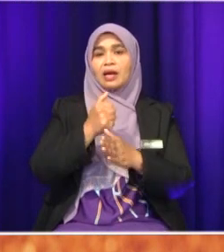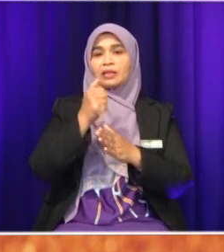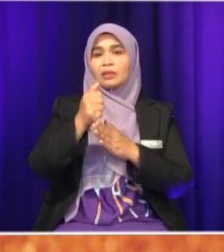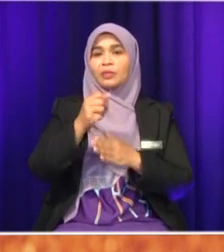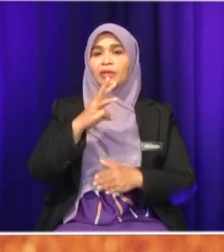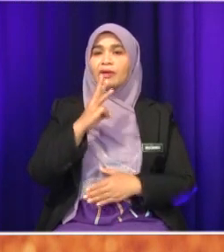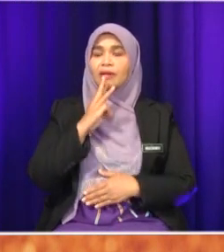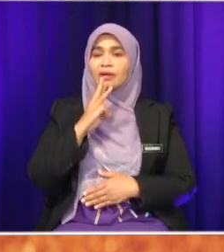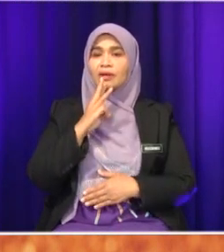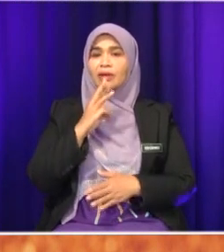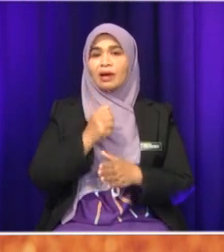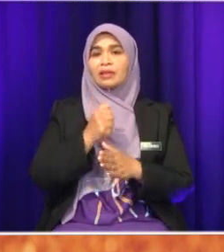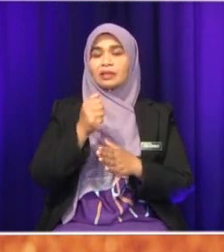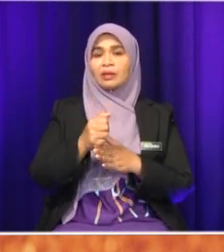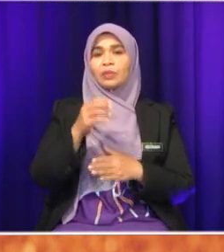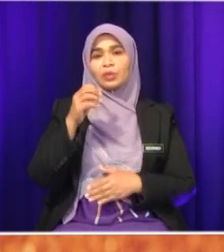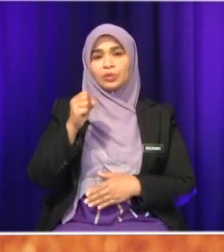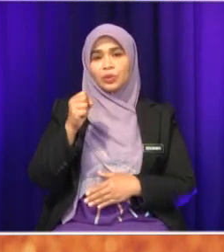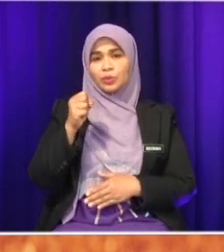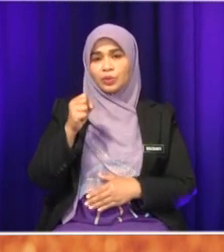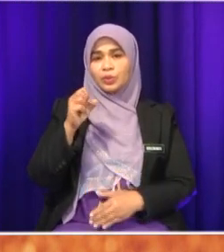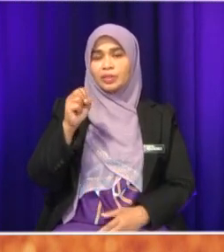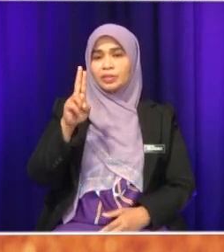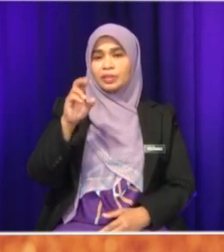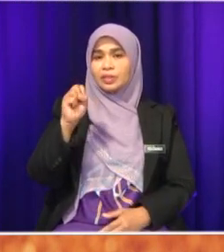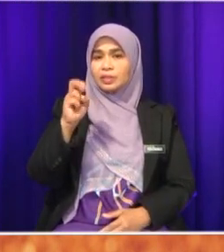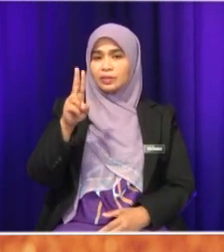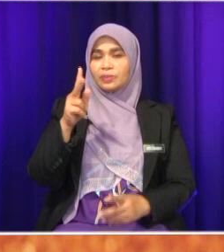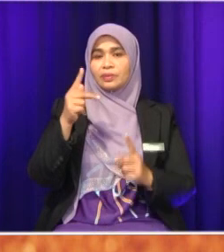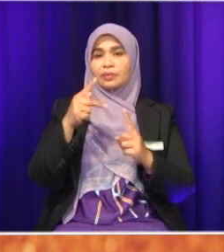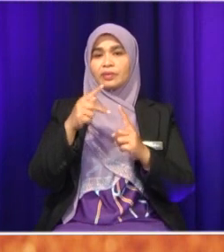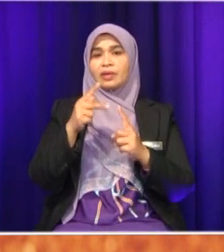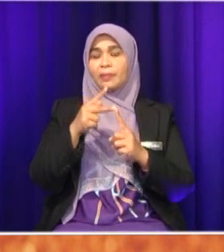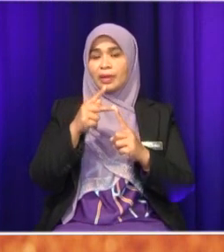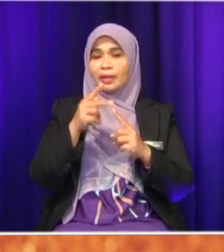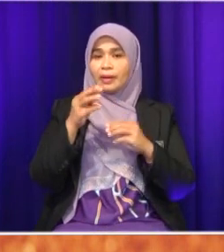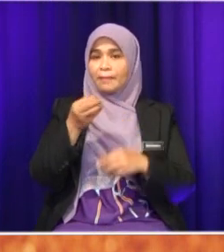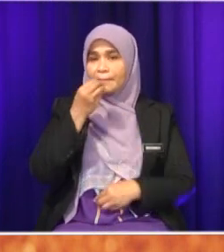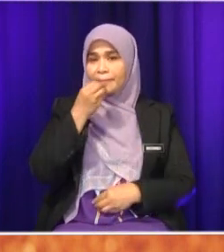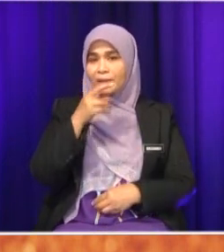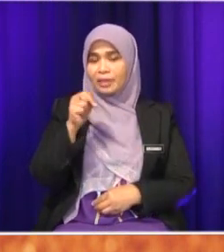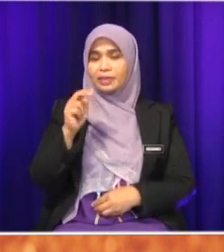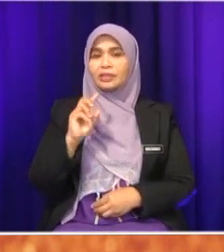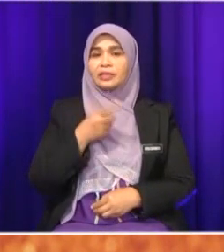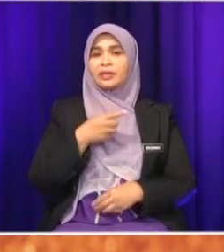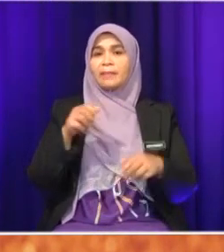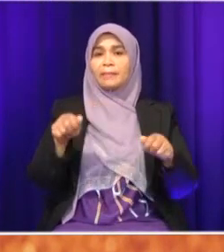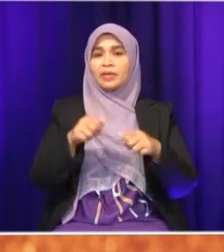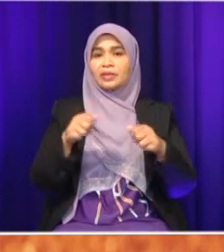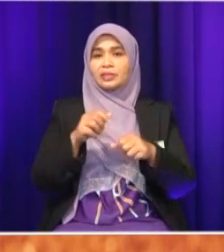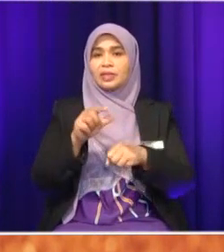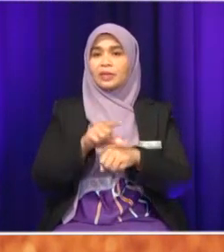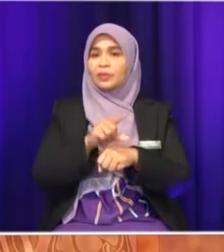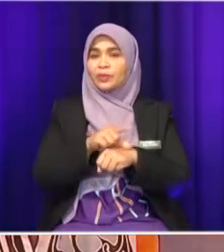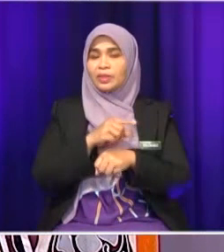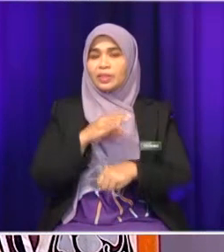ataupun susu supaya dimakanan ininya kita masak menggunakan cecai untuk